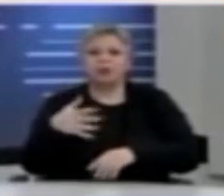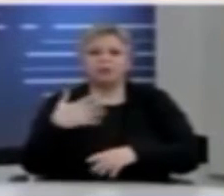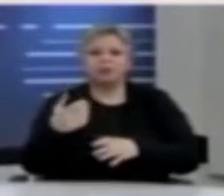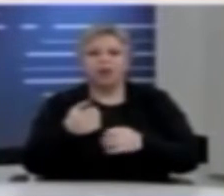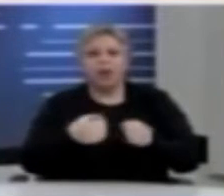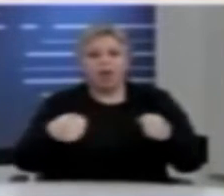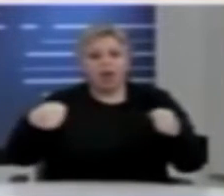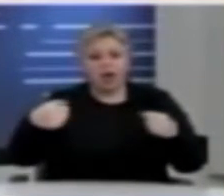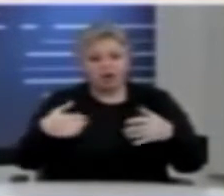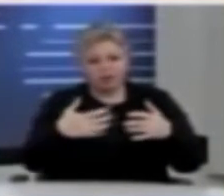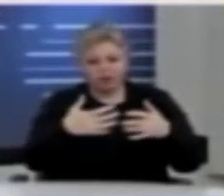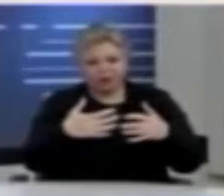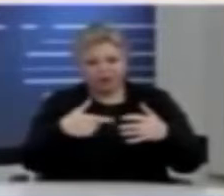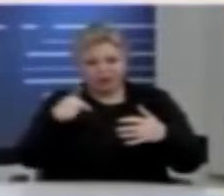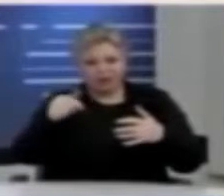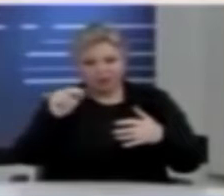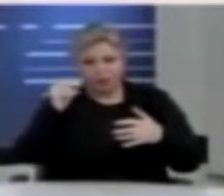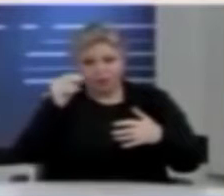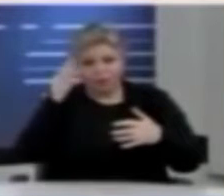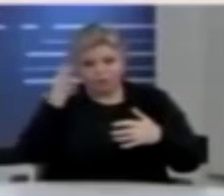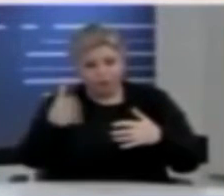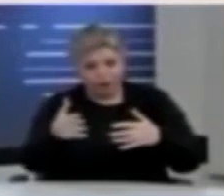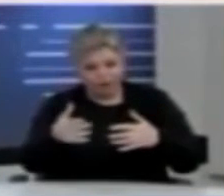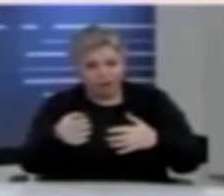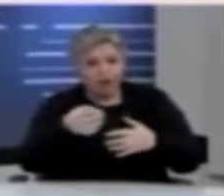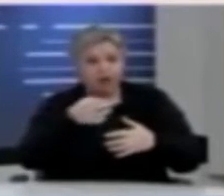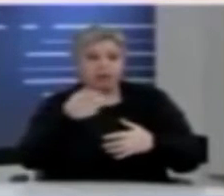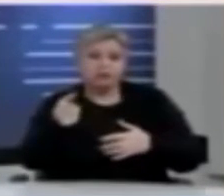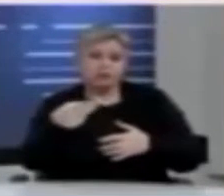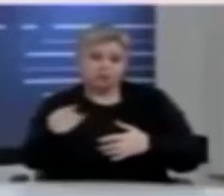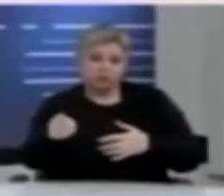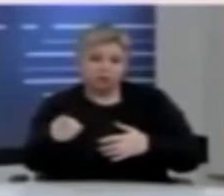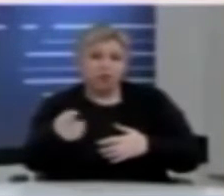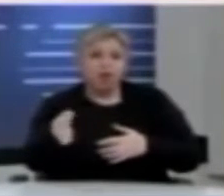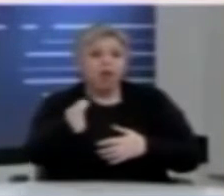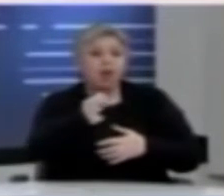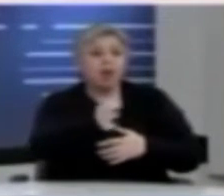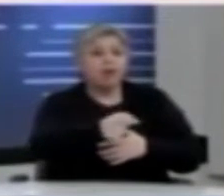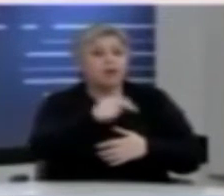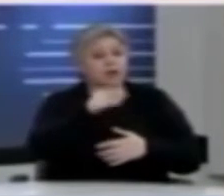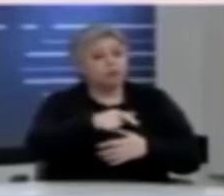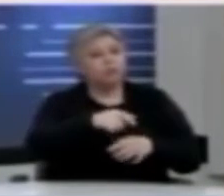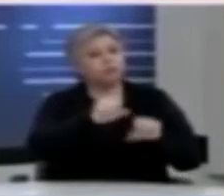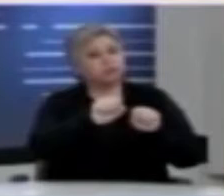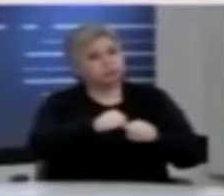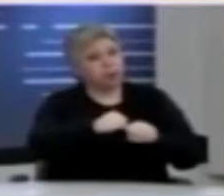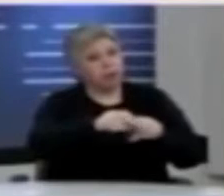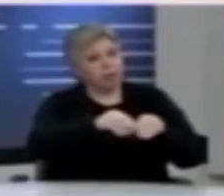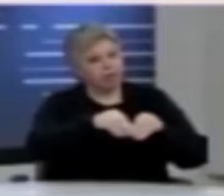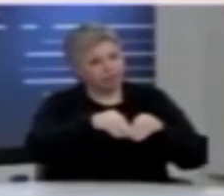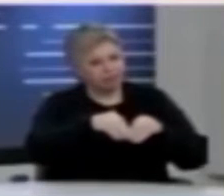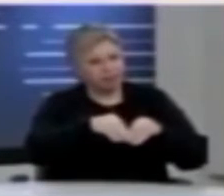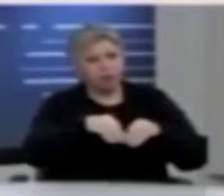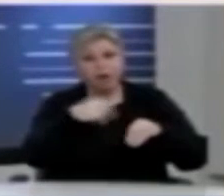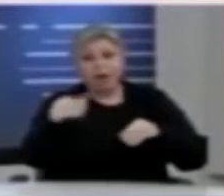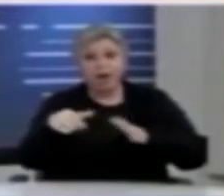Βουλευτές δίνουν ψήφο εμπιστοσύνης χωρίς να διαγράφονται για να μπορεί ο